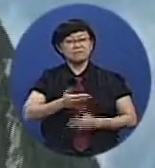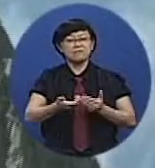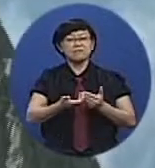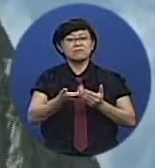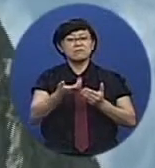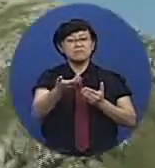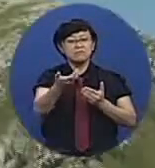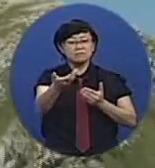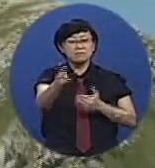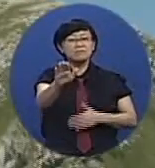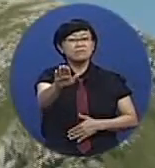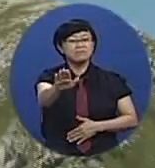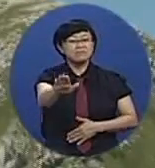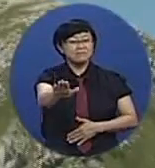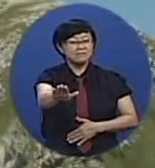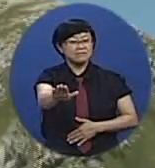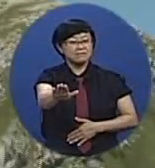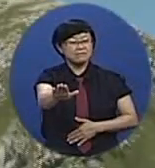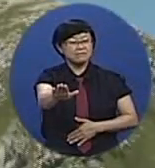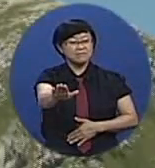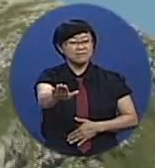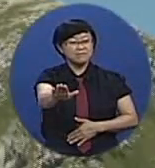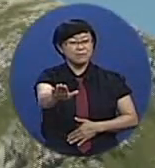차라리 잠을 이룰